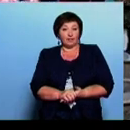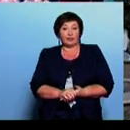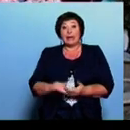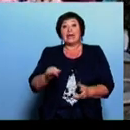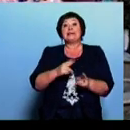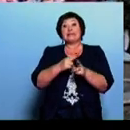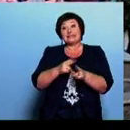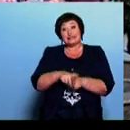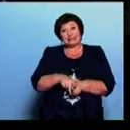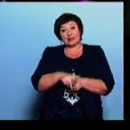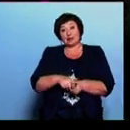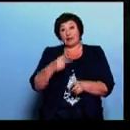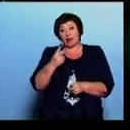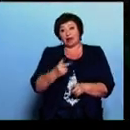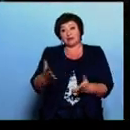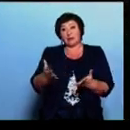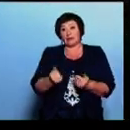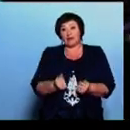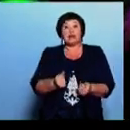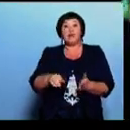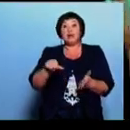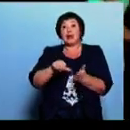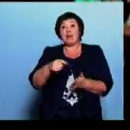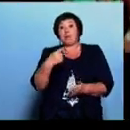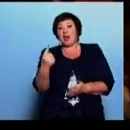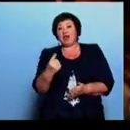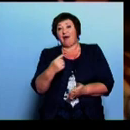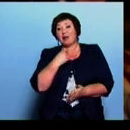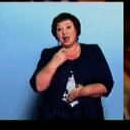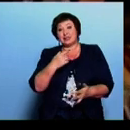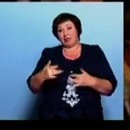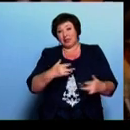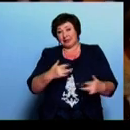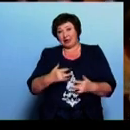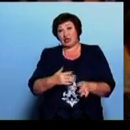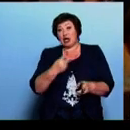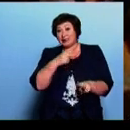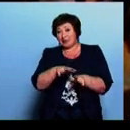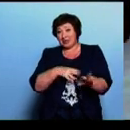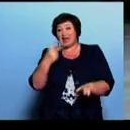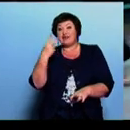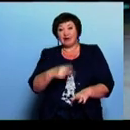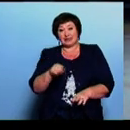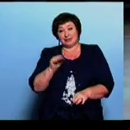в подарок. В Удмуртии начались представления для первоклассников. Зрителей ожидается 20 тысяч.